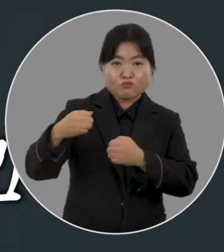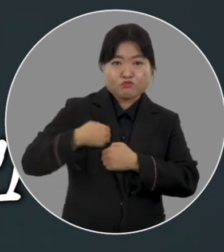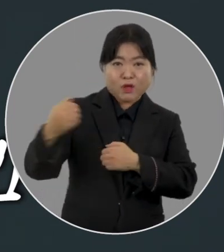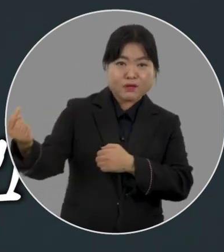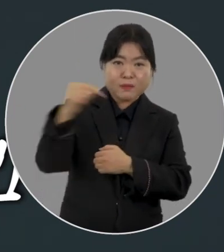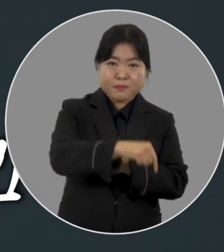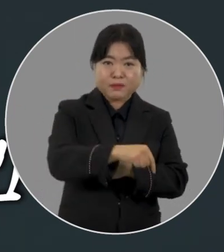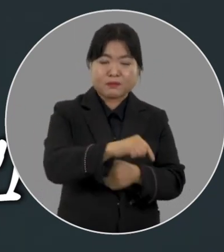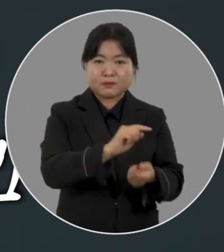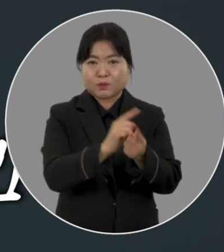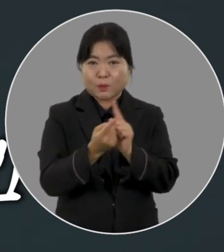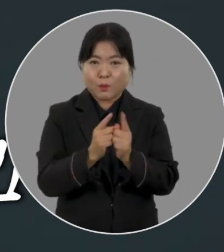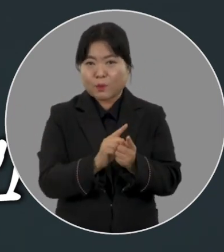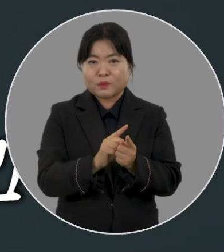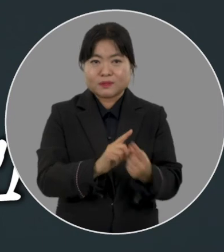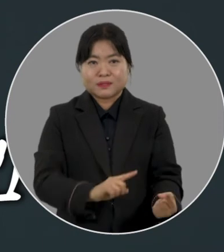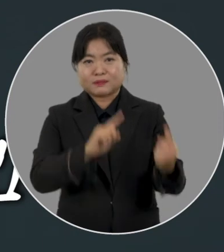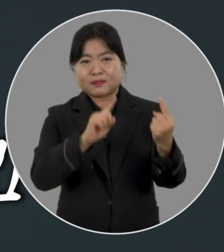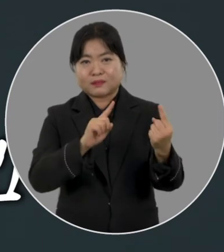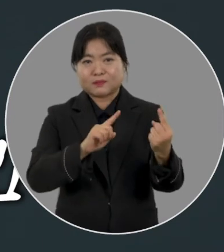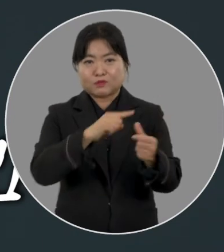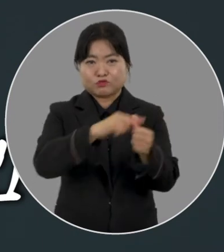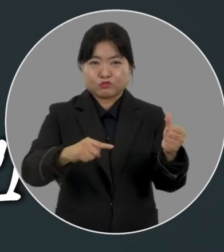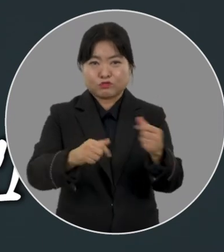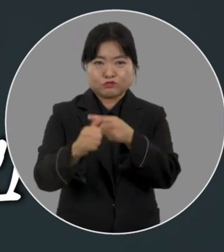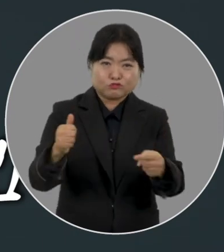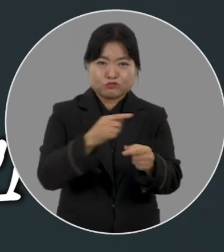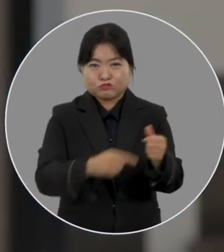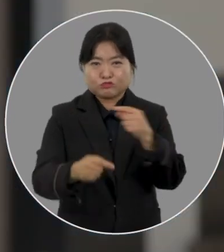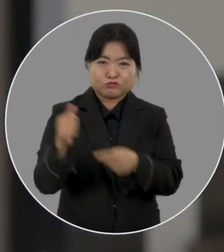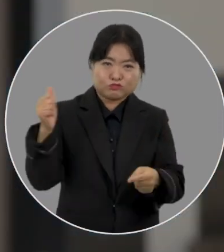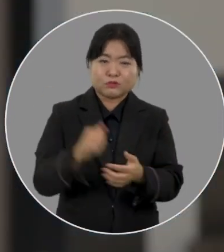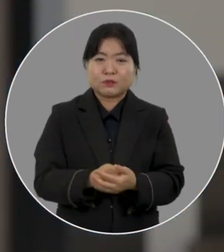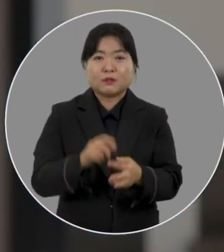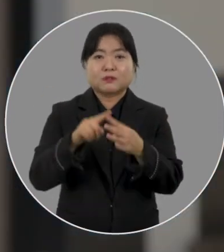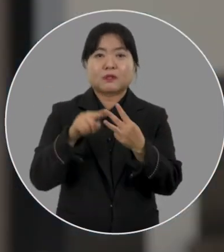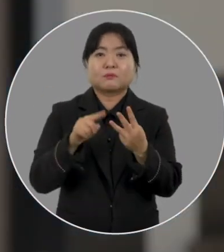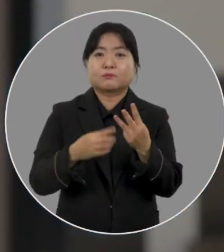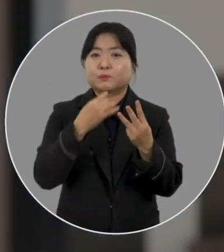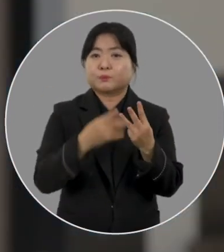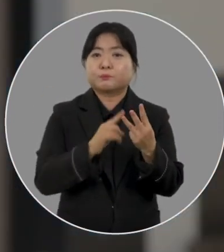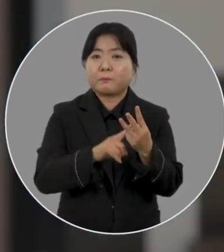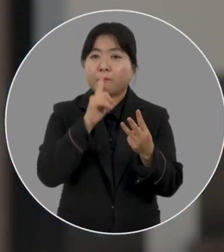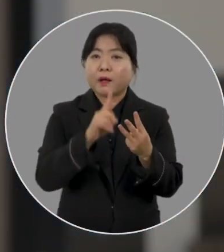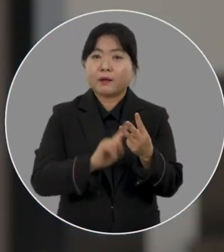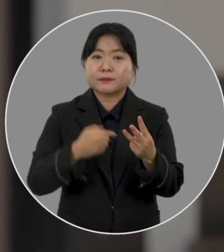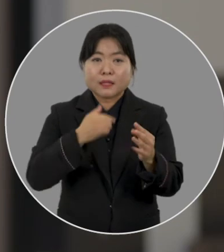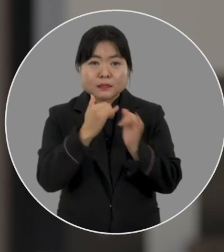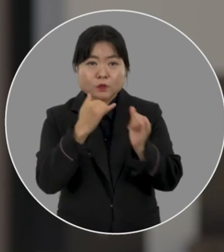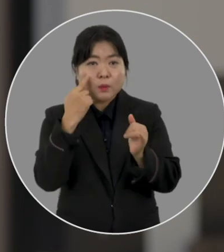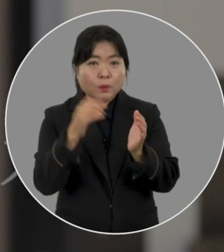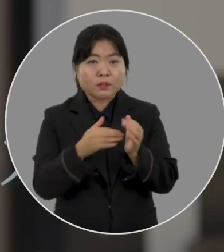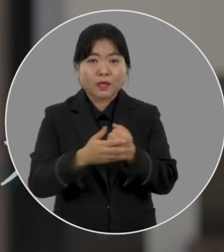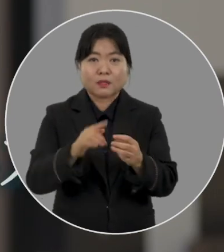군대가 개입해서 이제 서로 상대위에서 죽어나가는 3가지 방법밖에 없다고 그럽니다. 제가 인터뷰를